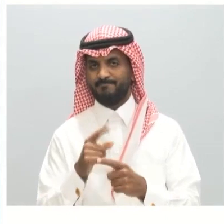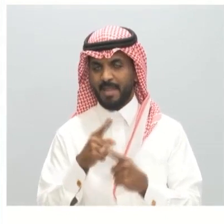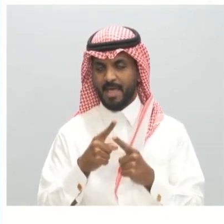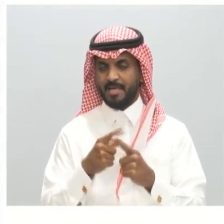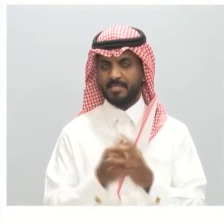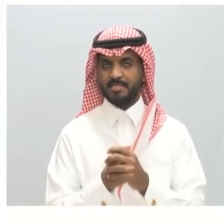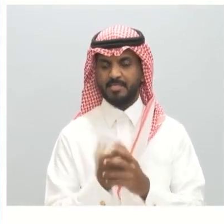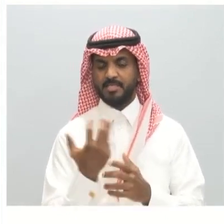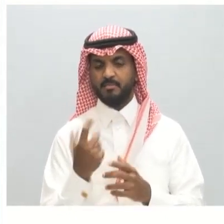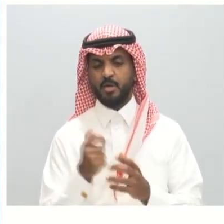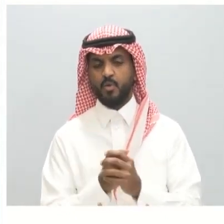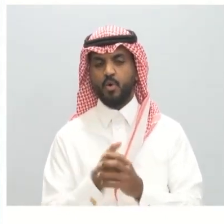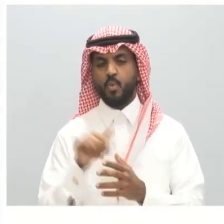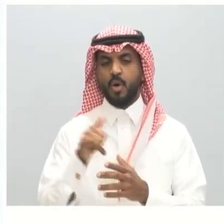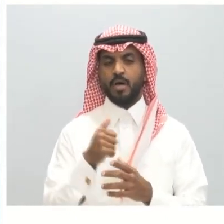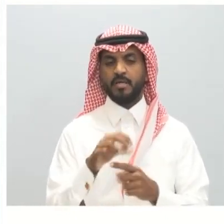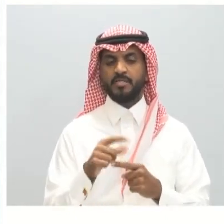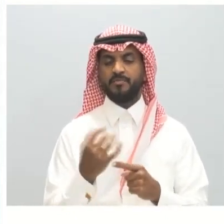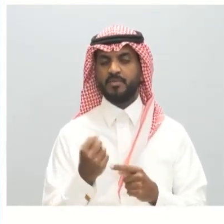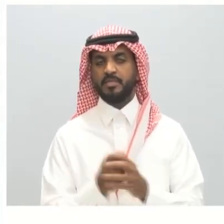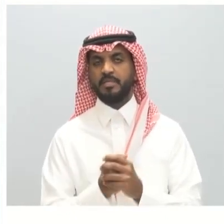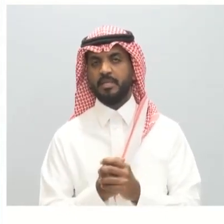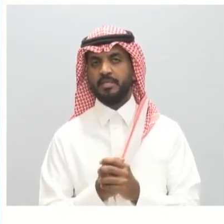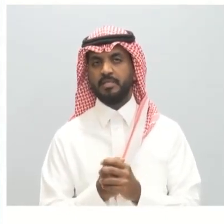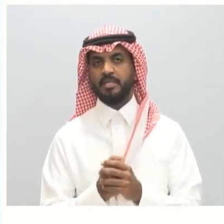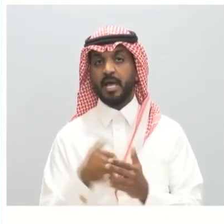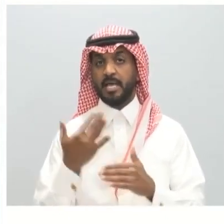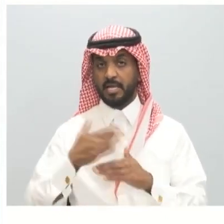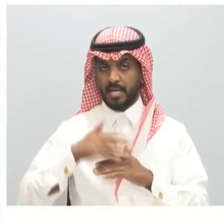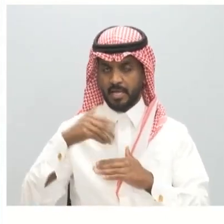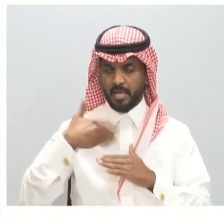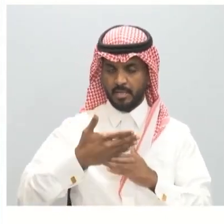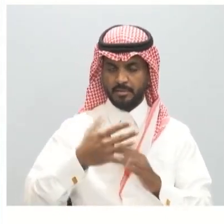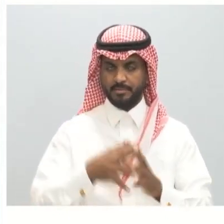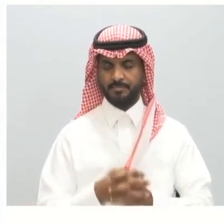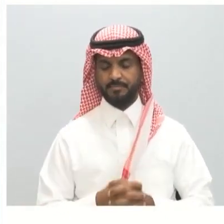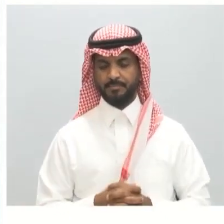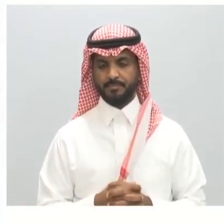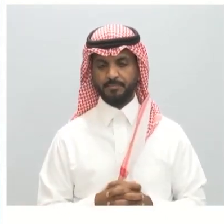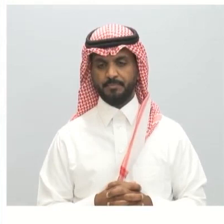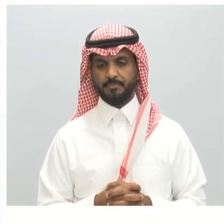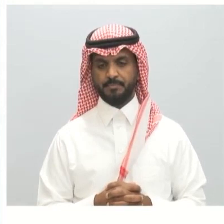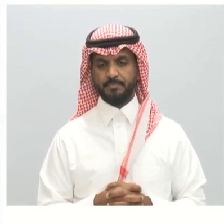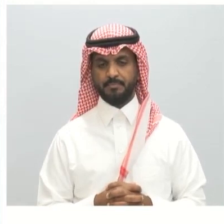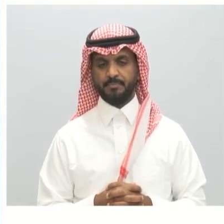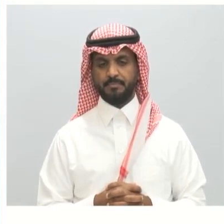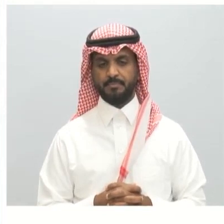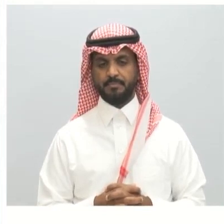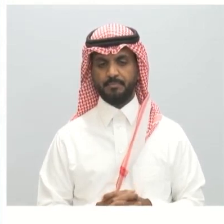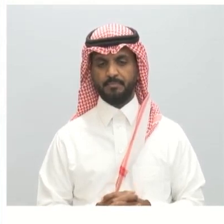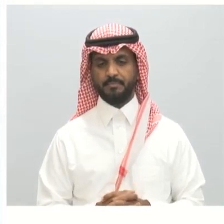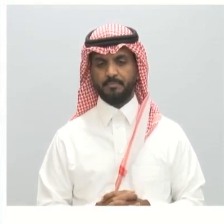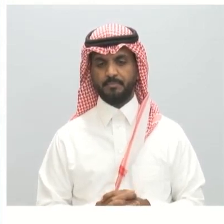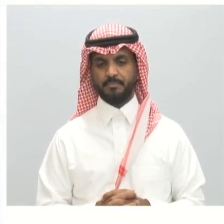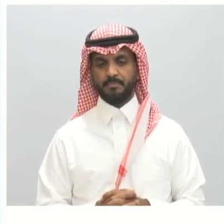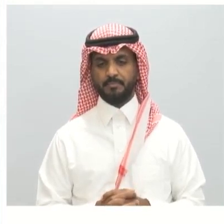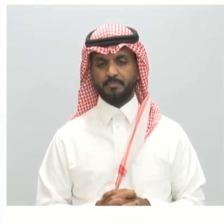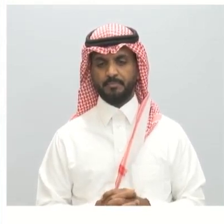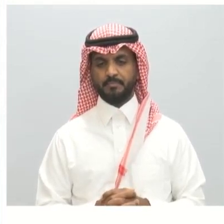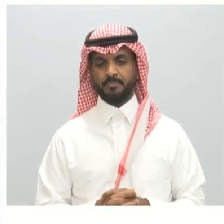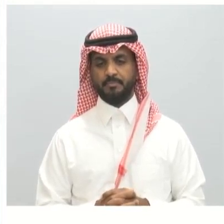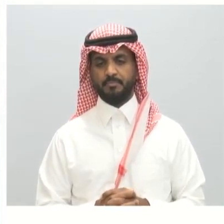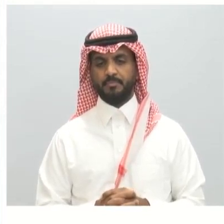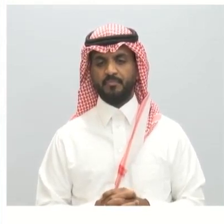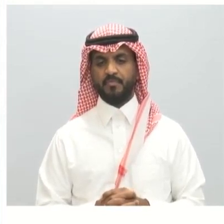وواي 0 ملم يتعين عليك الاتي كما ذكرنا ذلك في الدرس السابق اولا من